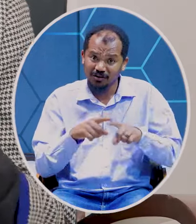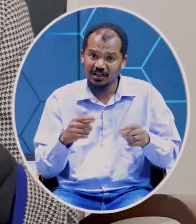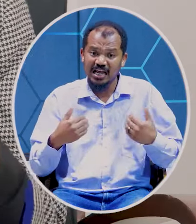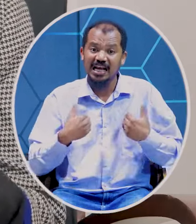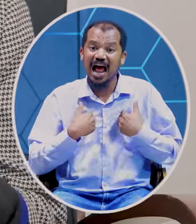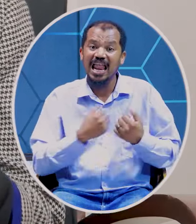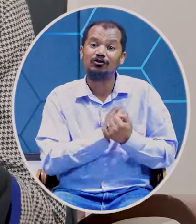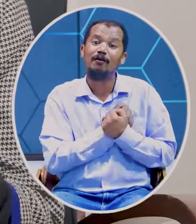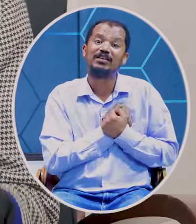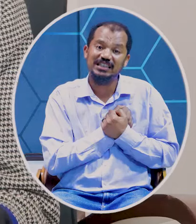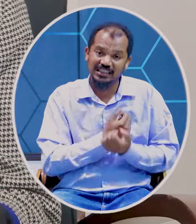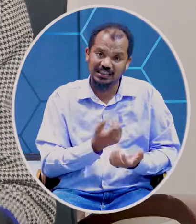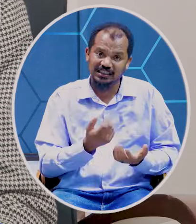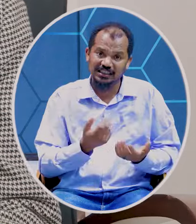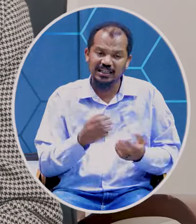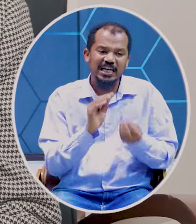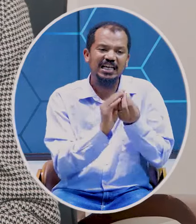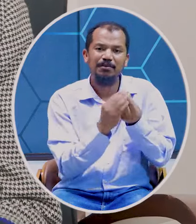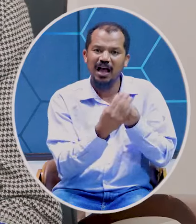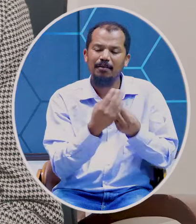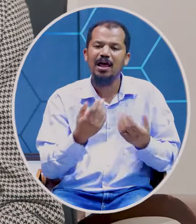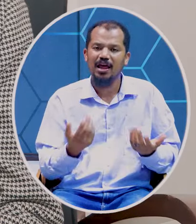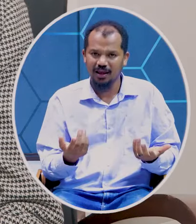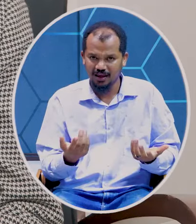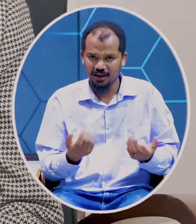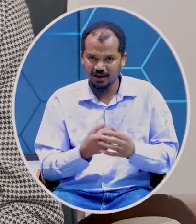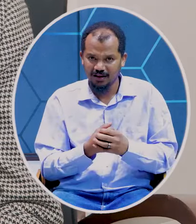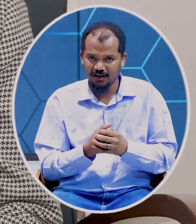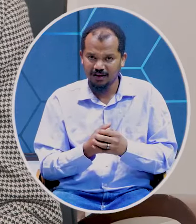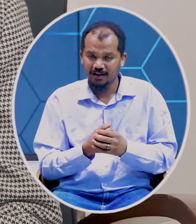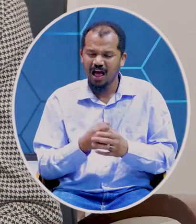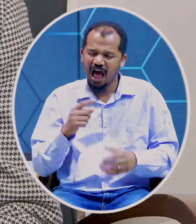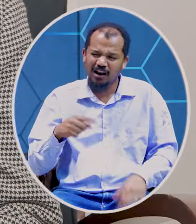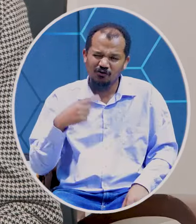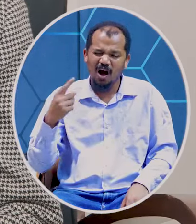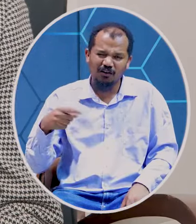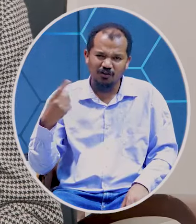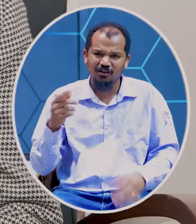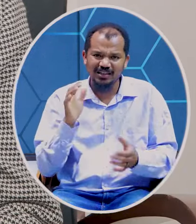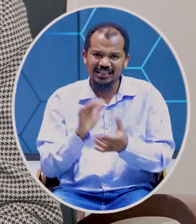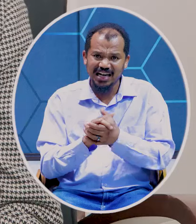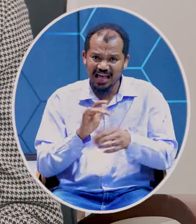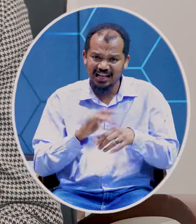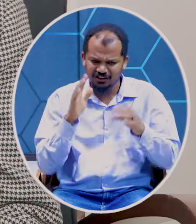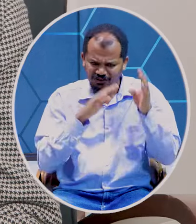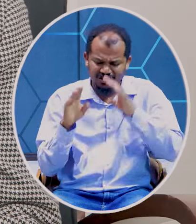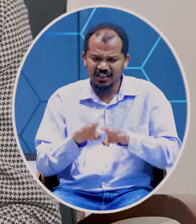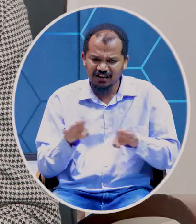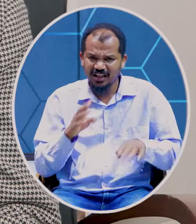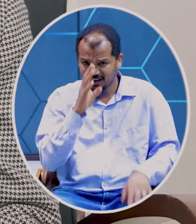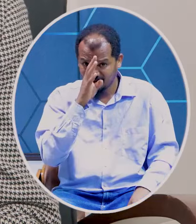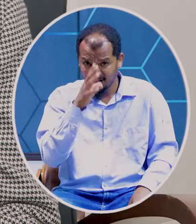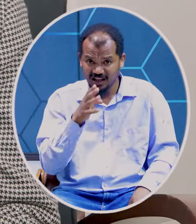ግን ካላቸው ፍቅር መሳሳትና እንክብካቤ ጥልቀት አንጻር ማለት ነው። አልፎ አልፎ ያው ትዳር ላይ ችግር